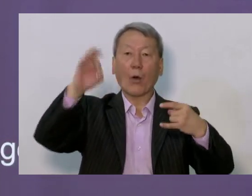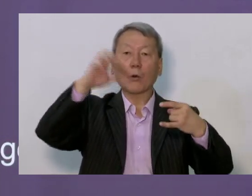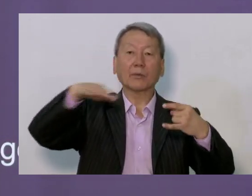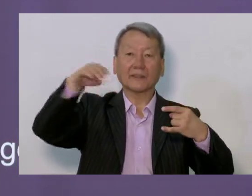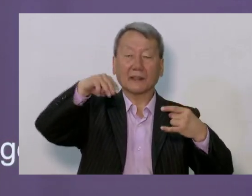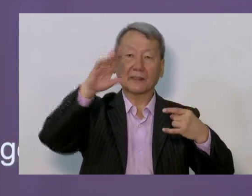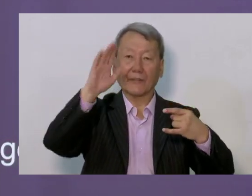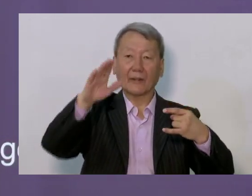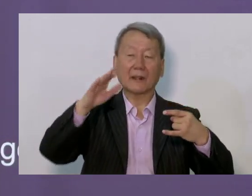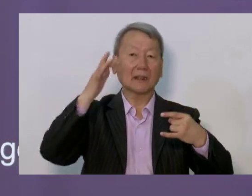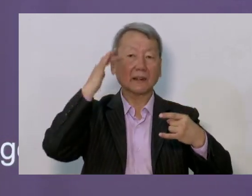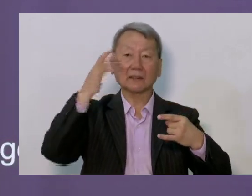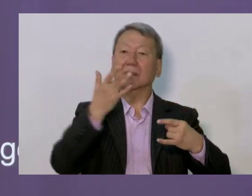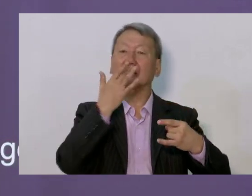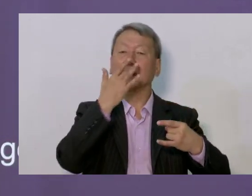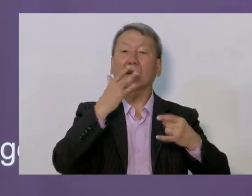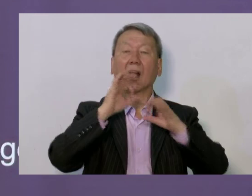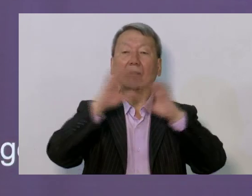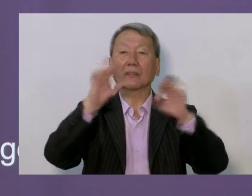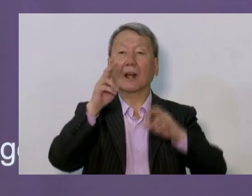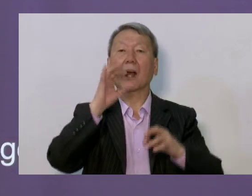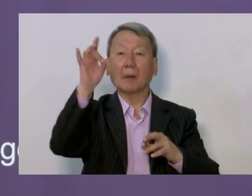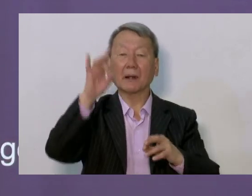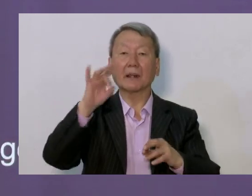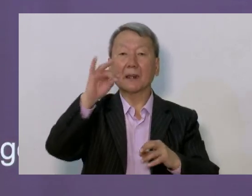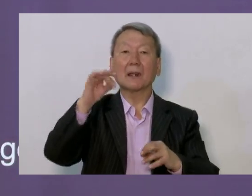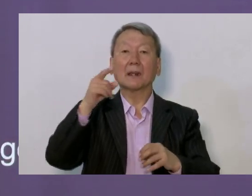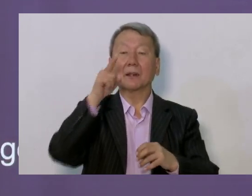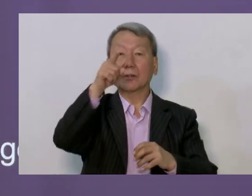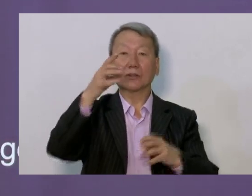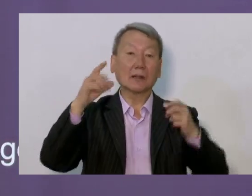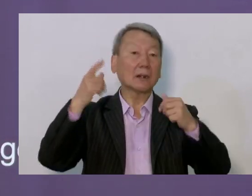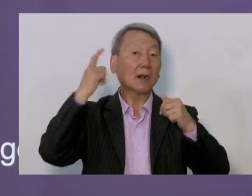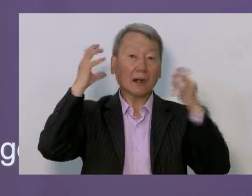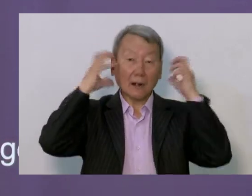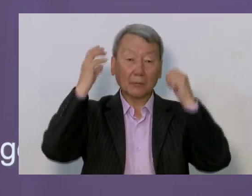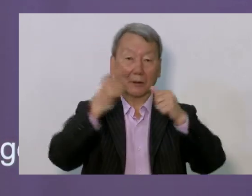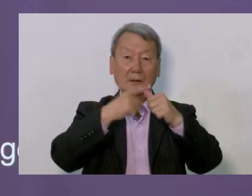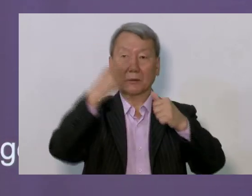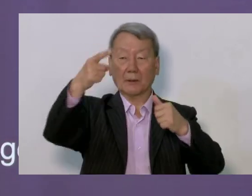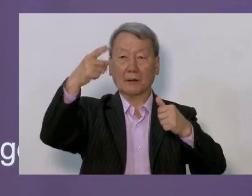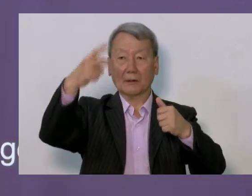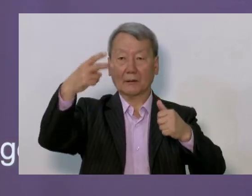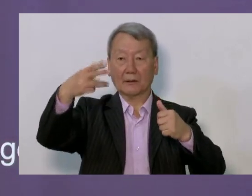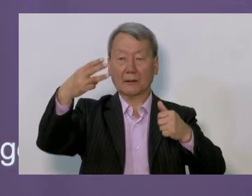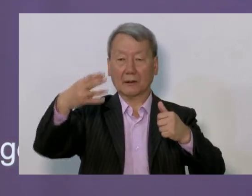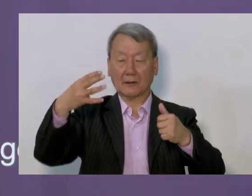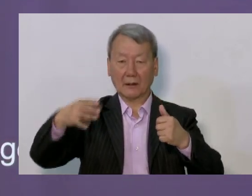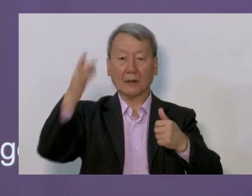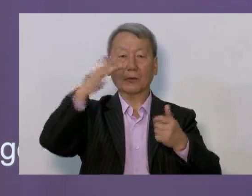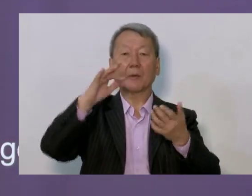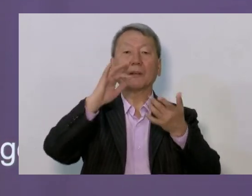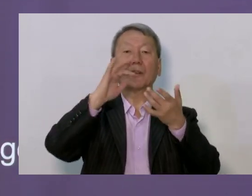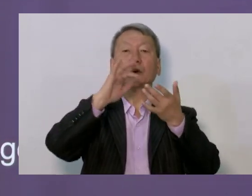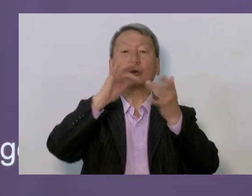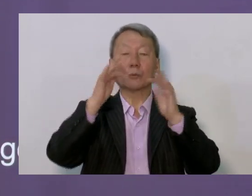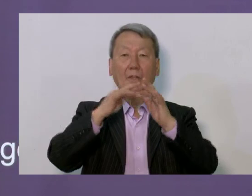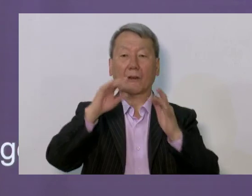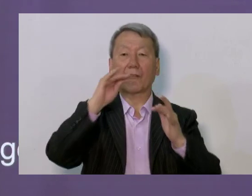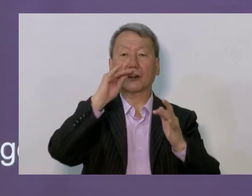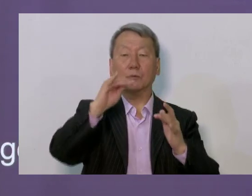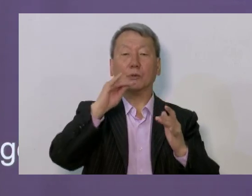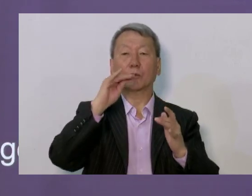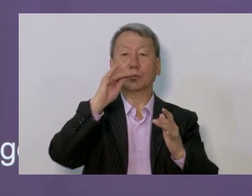областные медиа-центры, Кыргызское национальное информационное агентство Хабар, а также на радиостанциях ЛФМ, Биринчи радио, Кыргыз радиосу, Марал ФМ, на